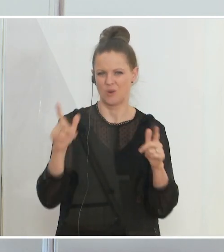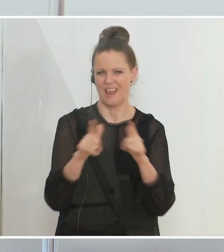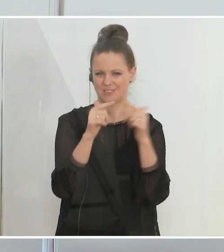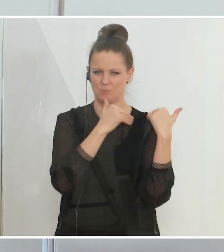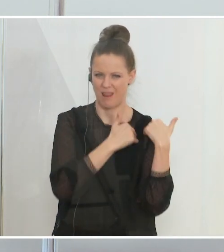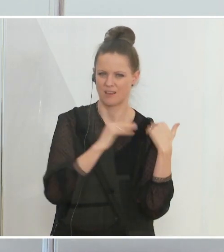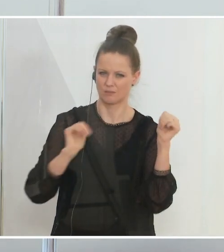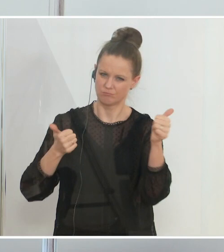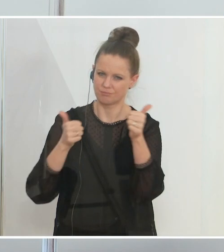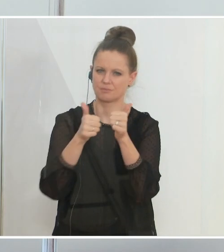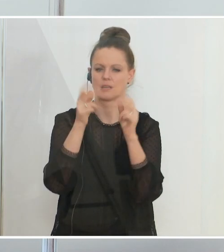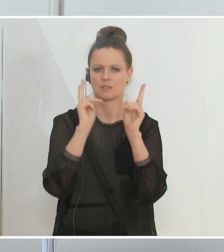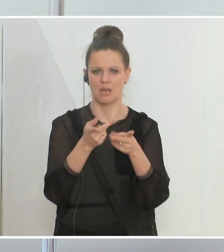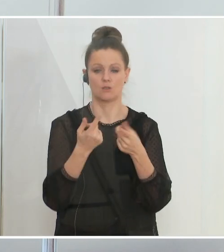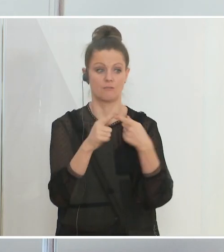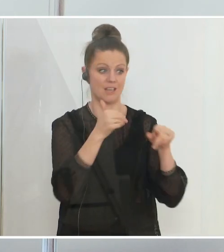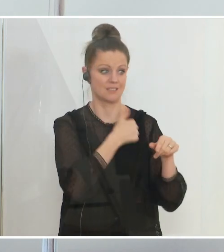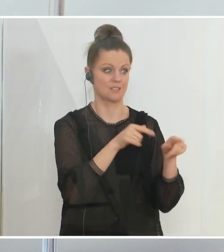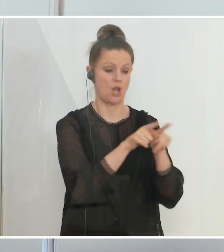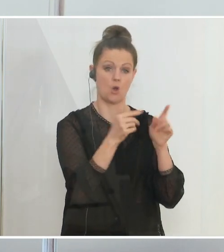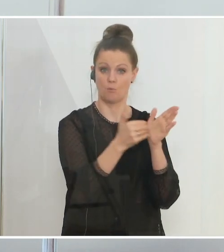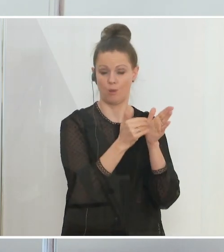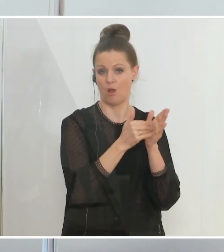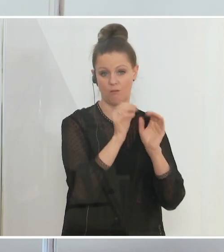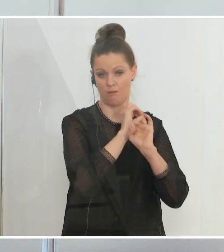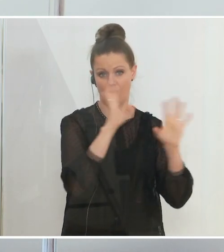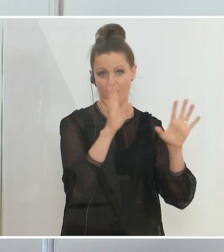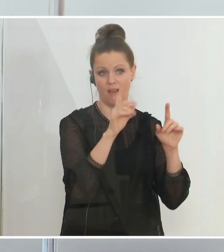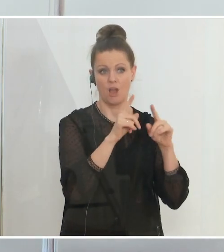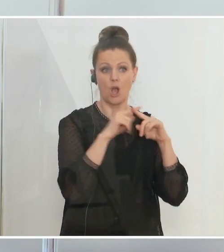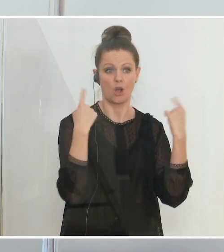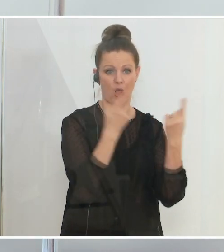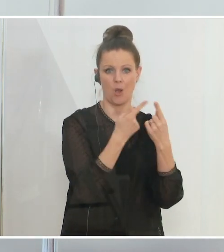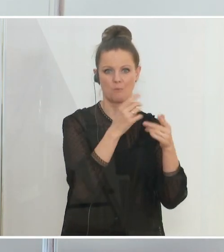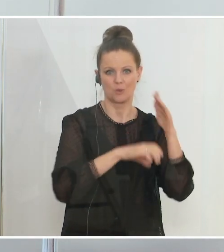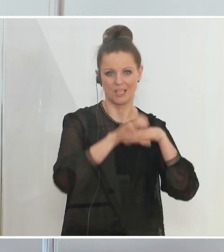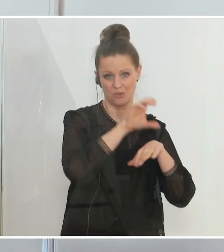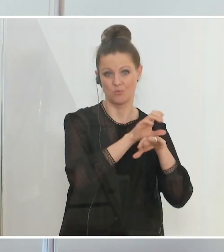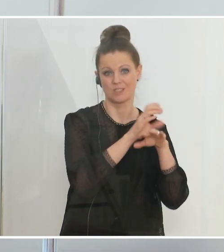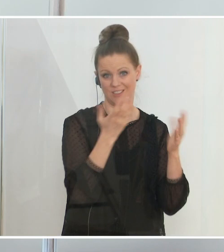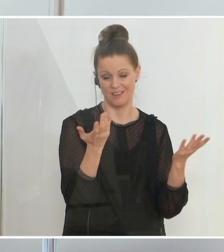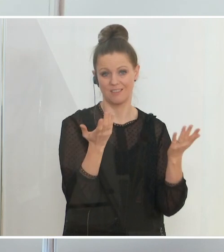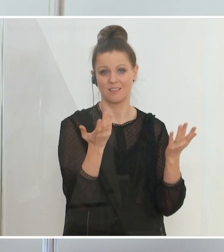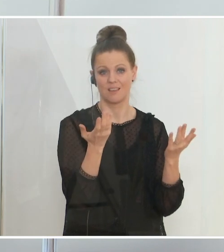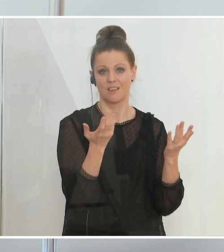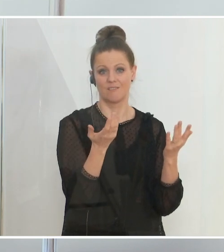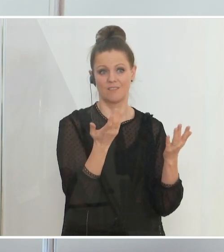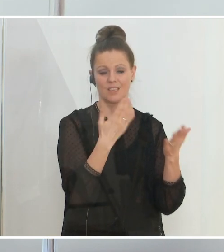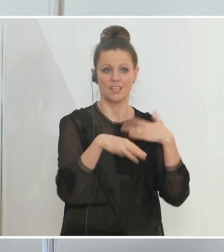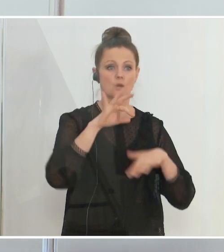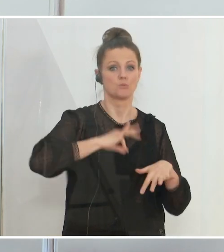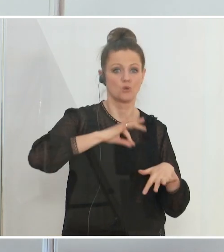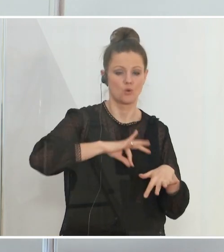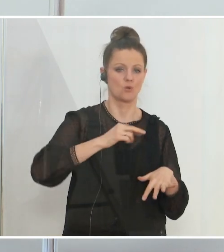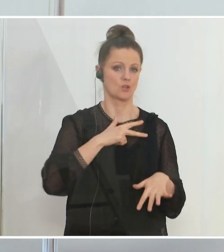Belastungen einzurichten. Und auf der anderen Seite braucht man aber natürlich hier auch den Raum und die Kapazitäten, damit man sich auch hier eher den psychologischen